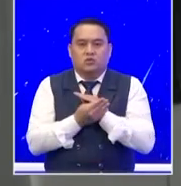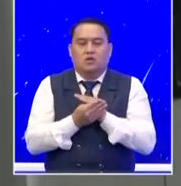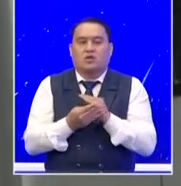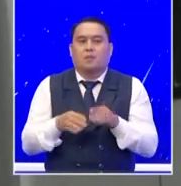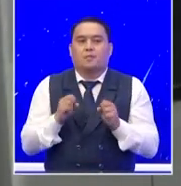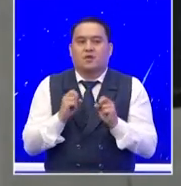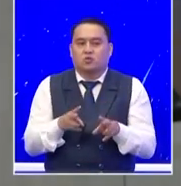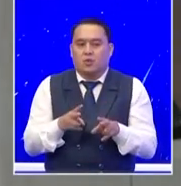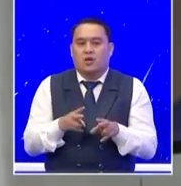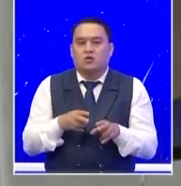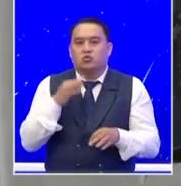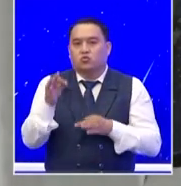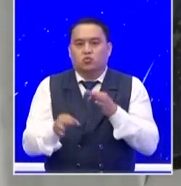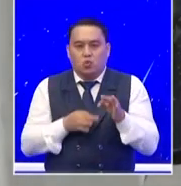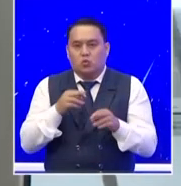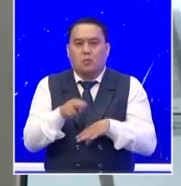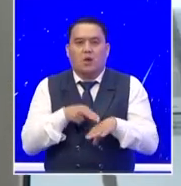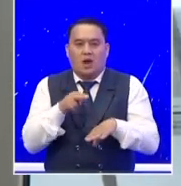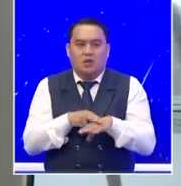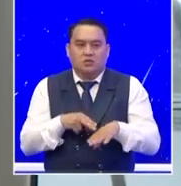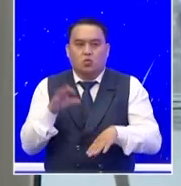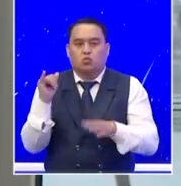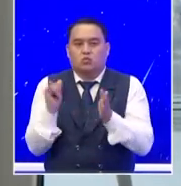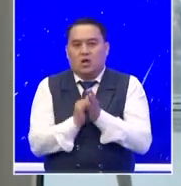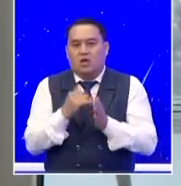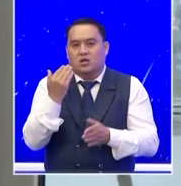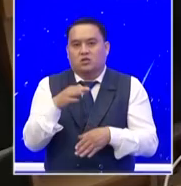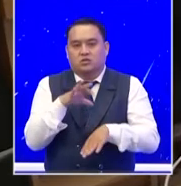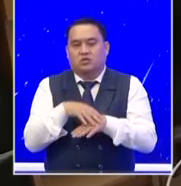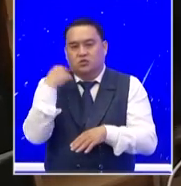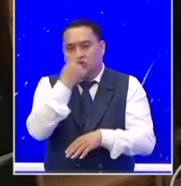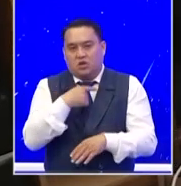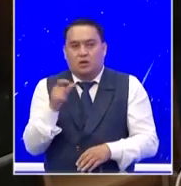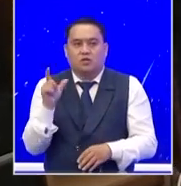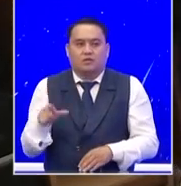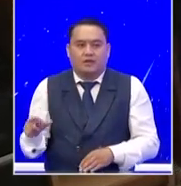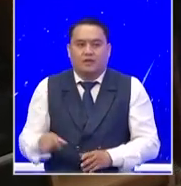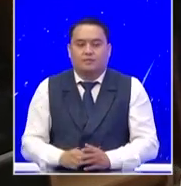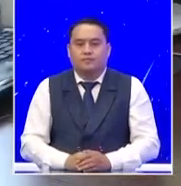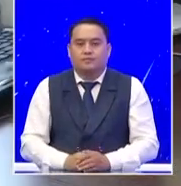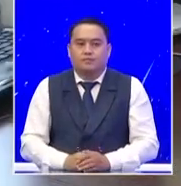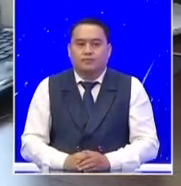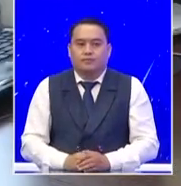преступления. Около суток понадобилось сотрудникам полиции для установления и задержания скрывшегося преступника.